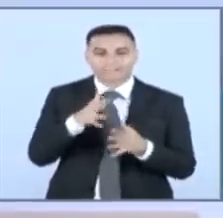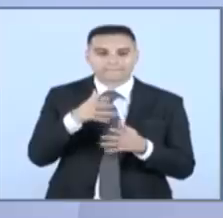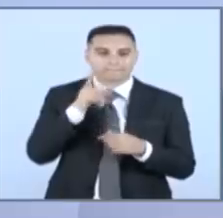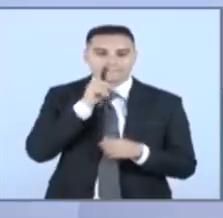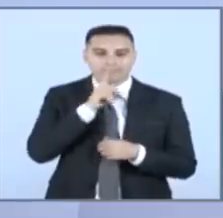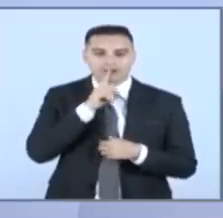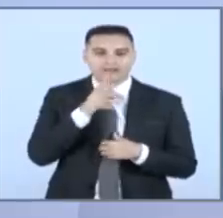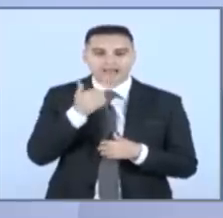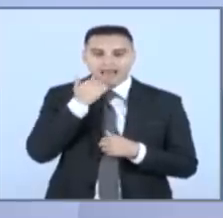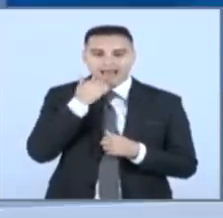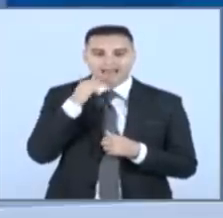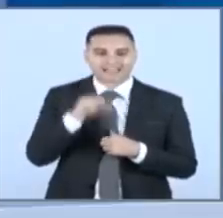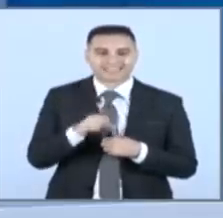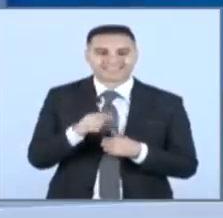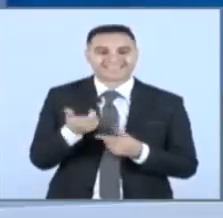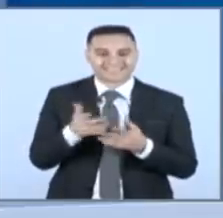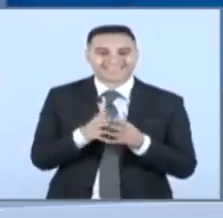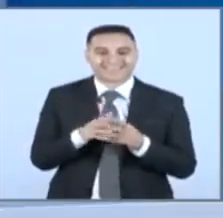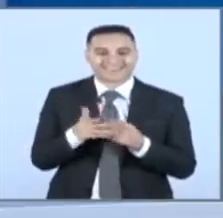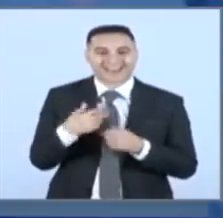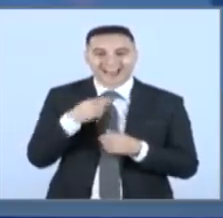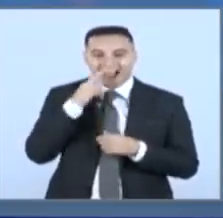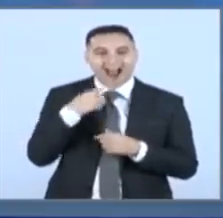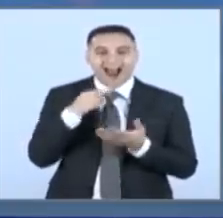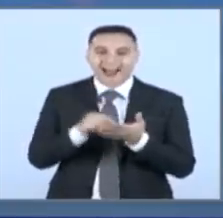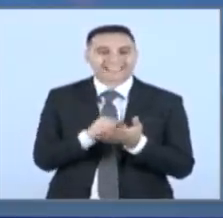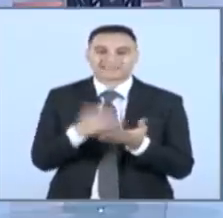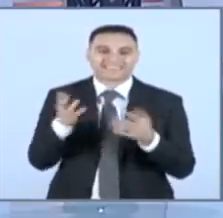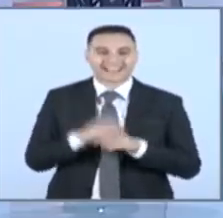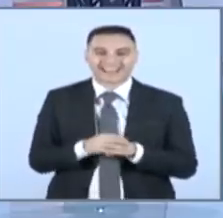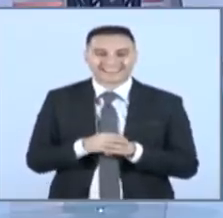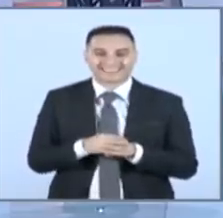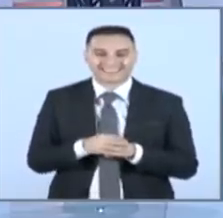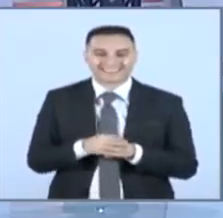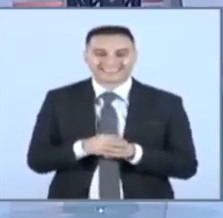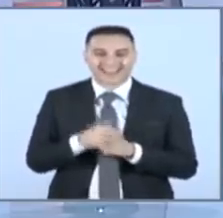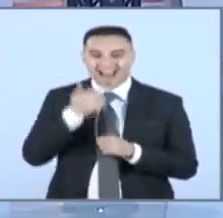بتحبيهاش ايه؟ ان الاهلي يخسر. طب دي انا جاوبها لها ازاي دي بقى؟